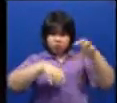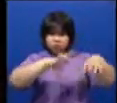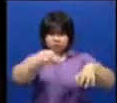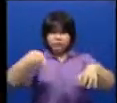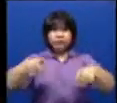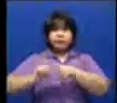ๆ